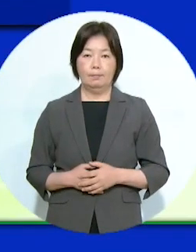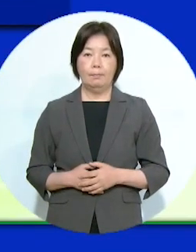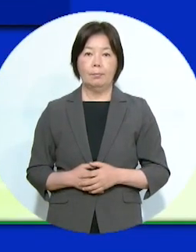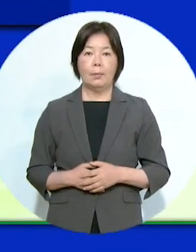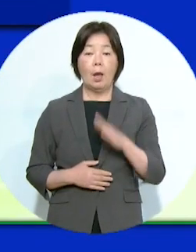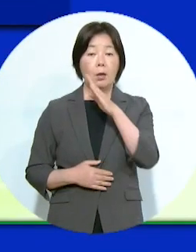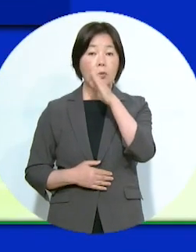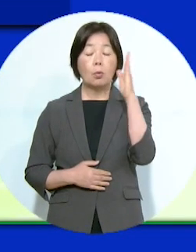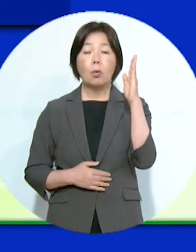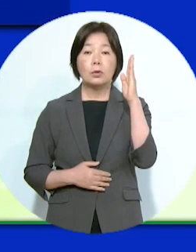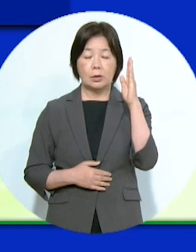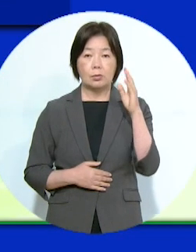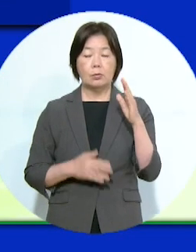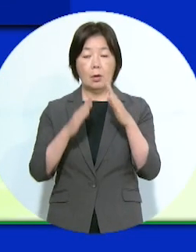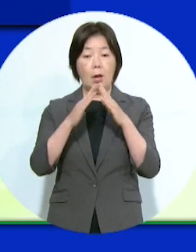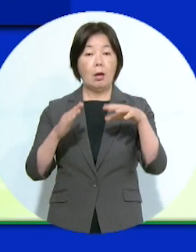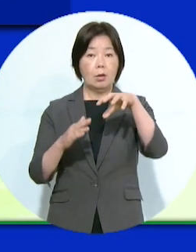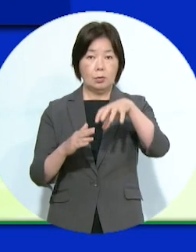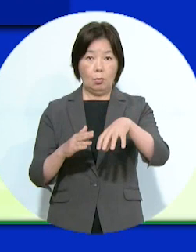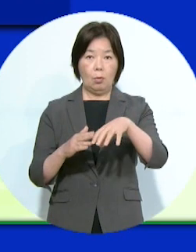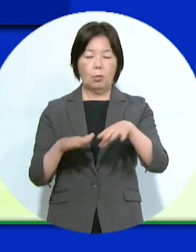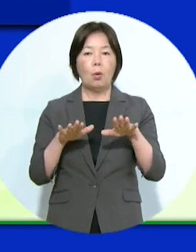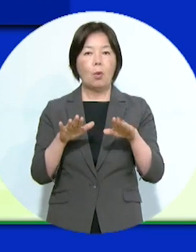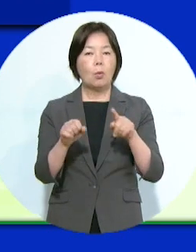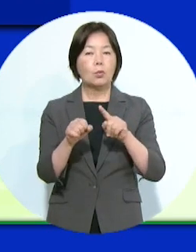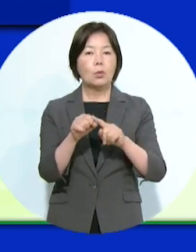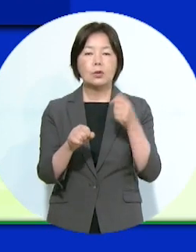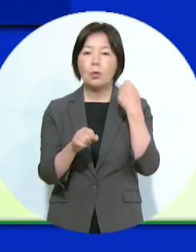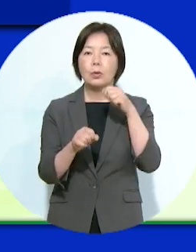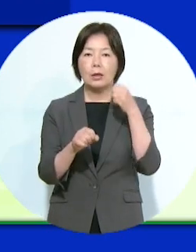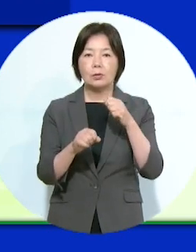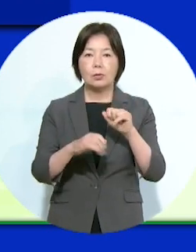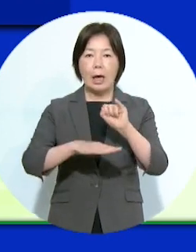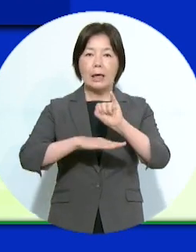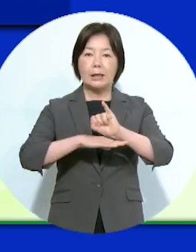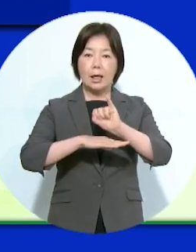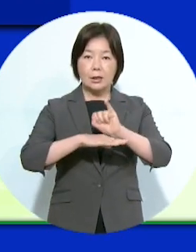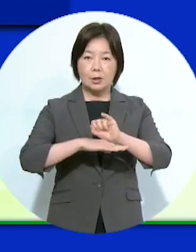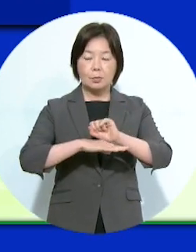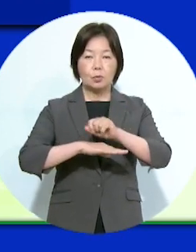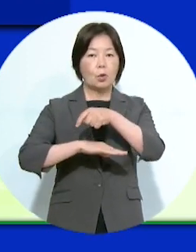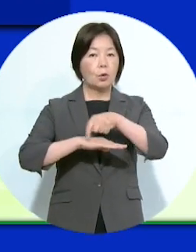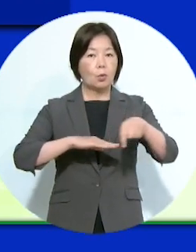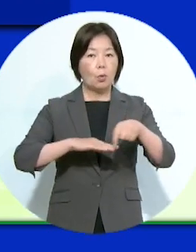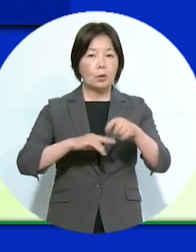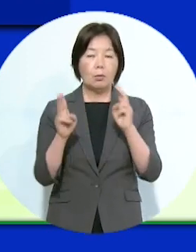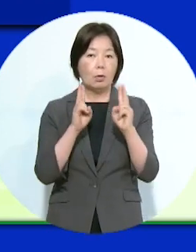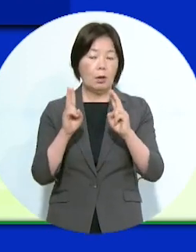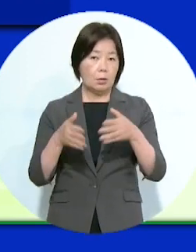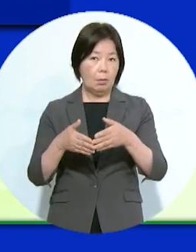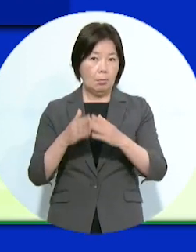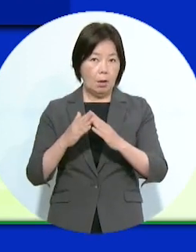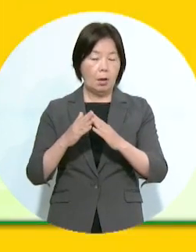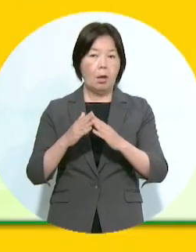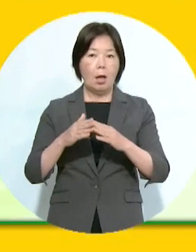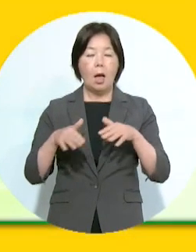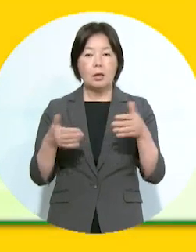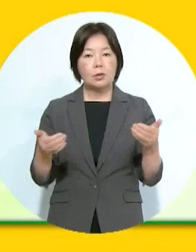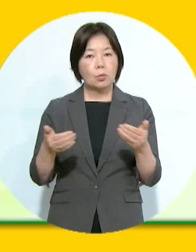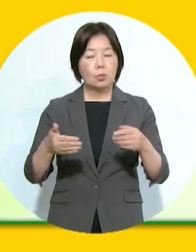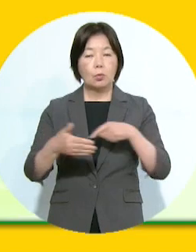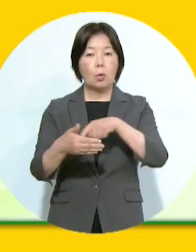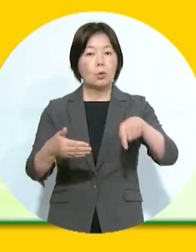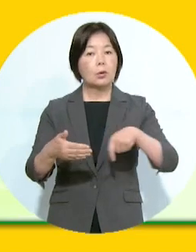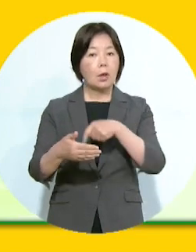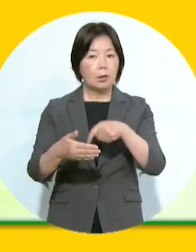当日会場では、この夏にインターンシップを実施する予定のスタートアップが仕事内容や受け入